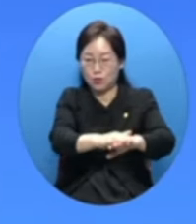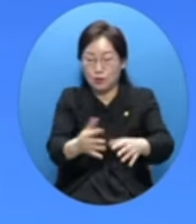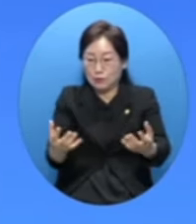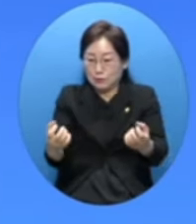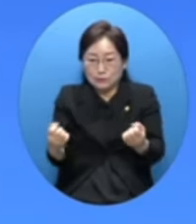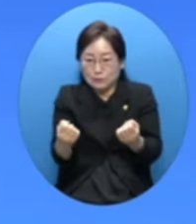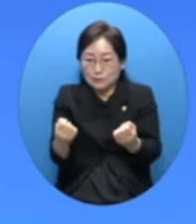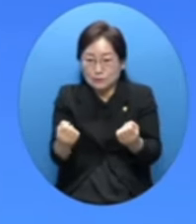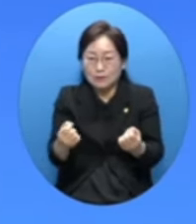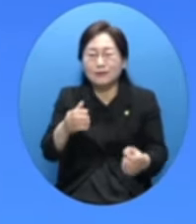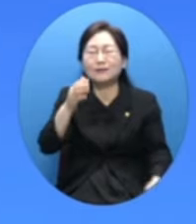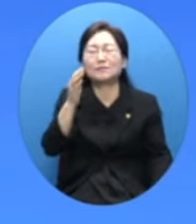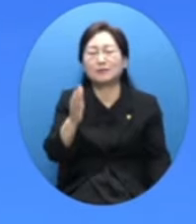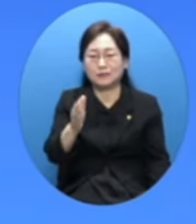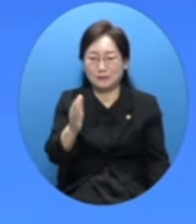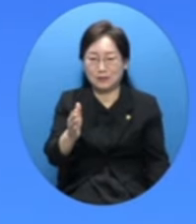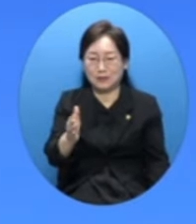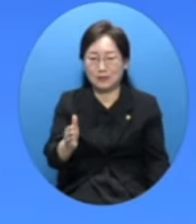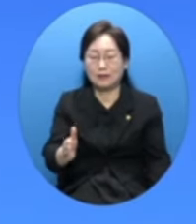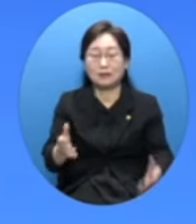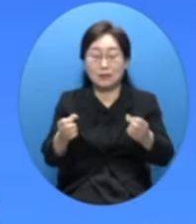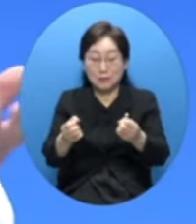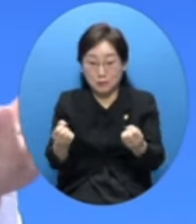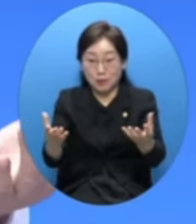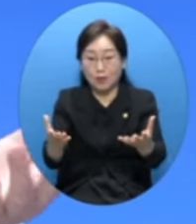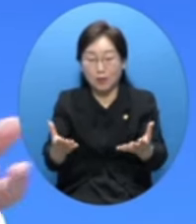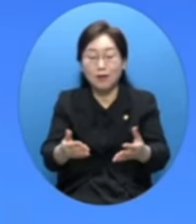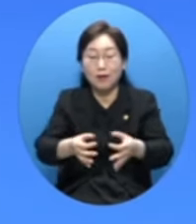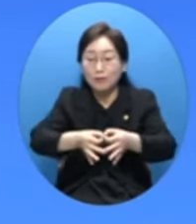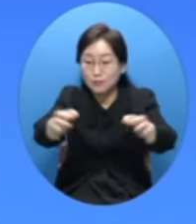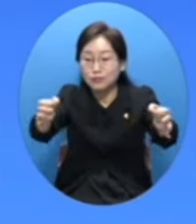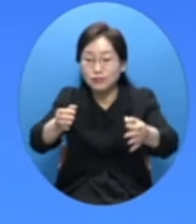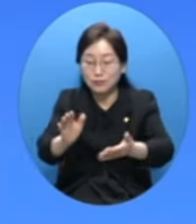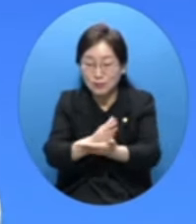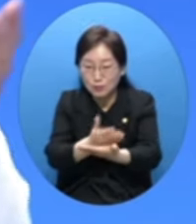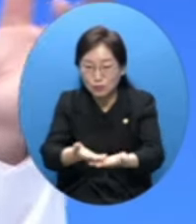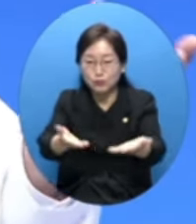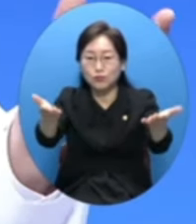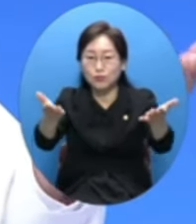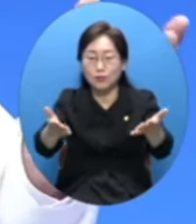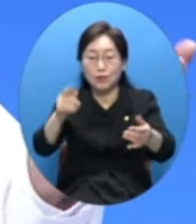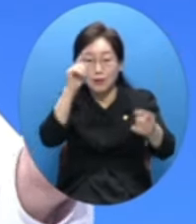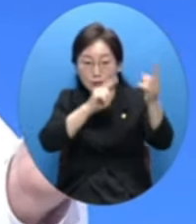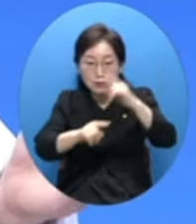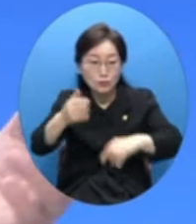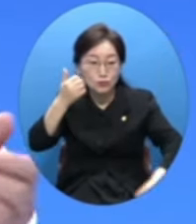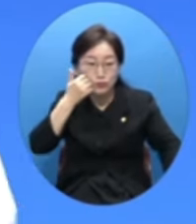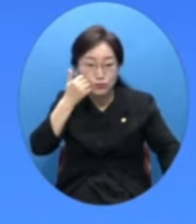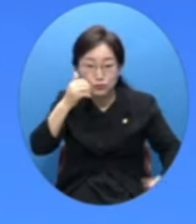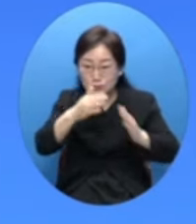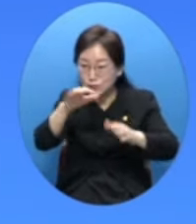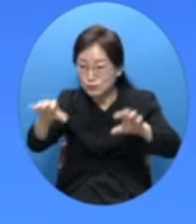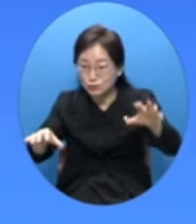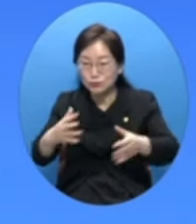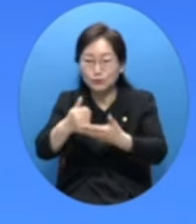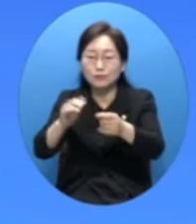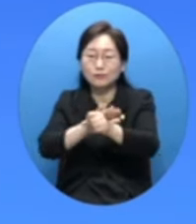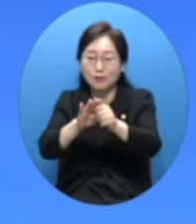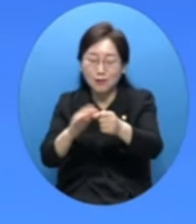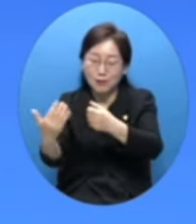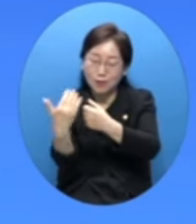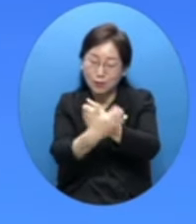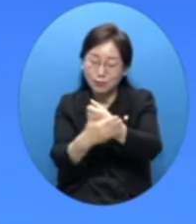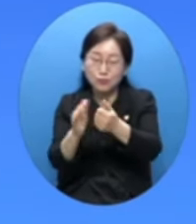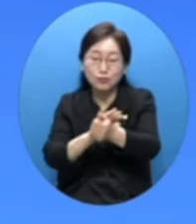움켜쥐고만 살아왔던 우리 인생 이제는 손을 펴서 베풀고 나누면서 상처 입은 이웃들을 주의 사랑으로 품고 섬겨